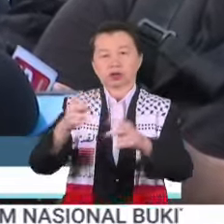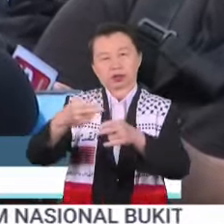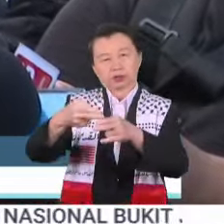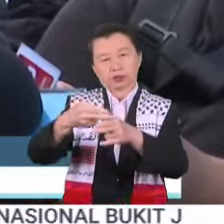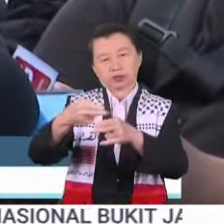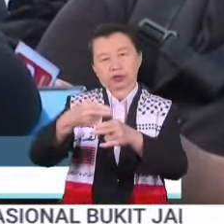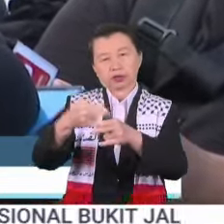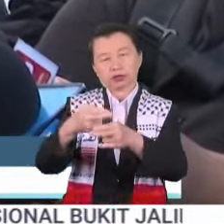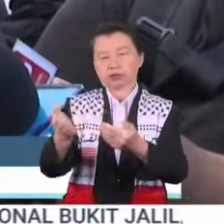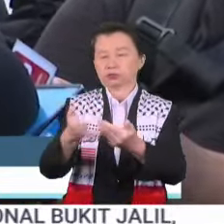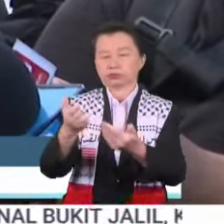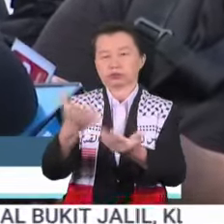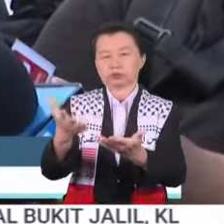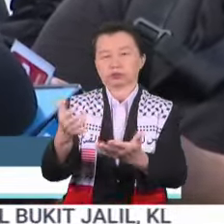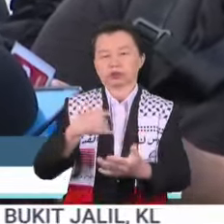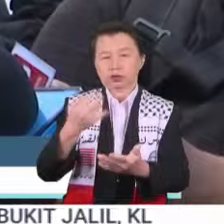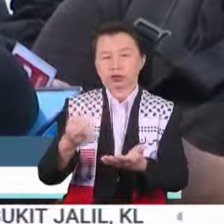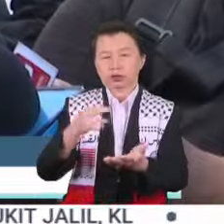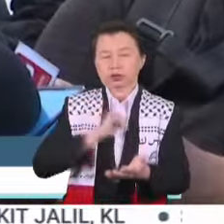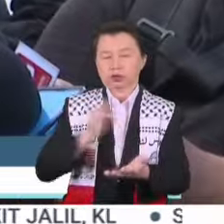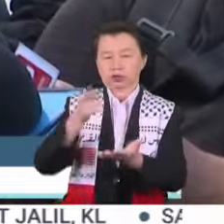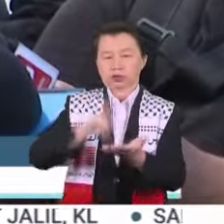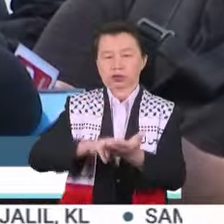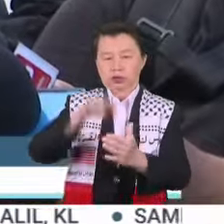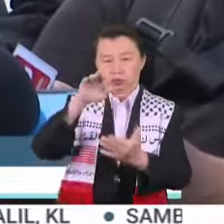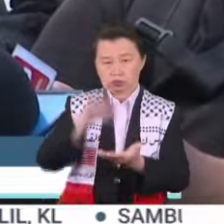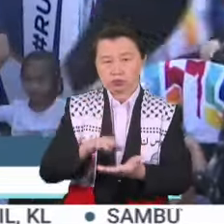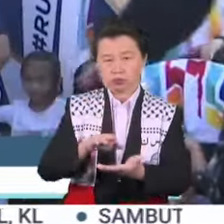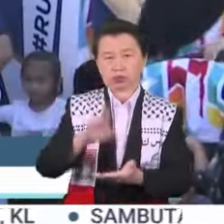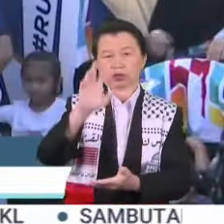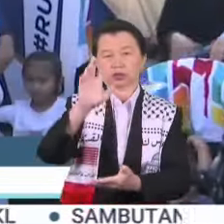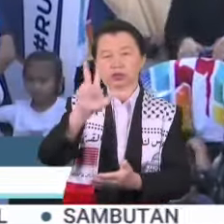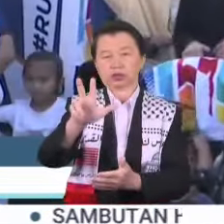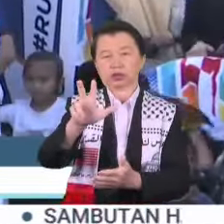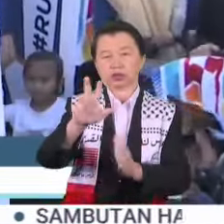ringkas, sangat mudah. Saya daftar kurang daripada 3 minit.